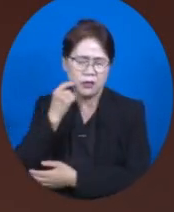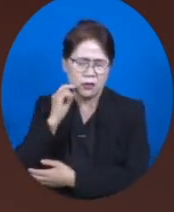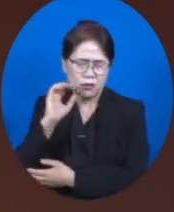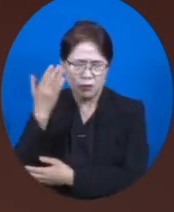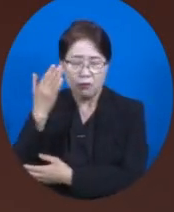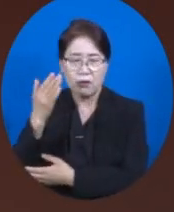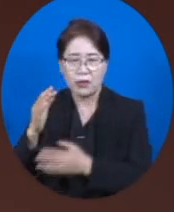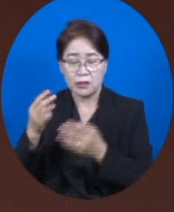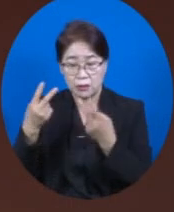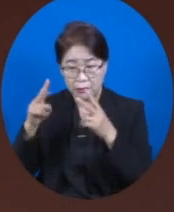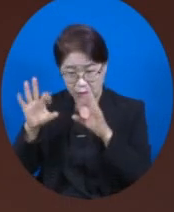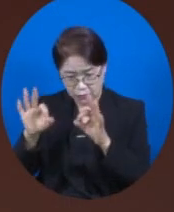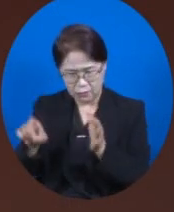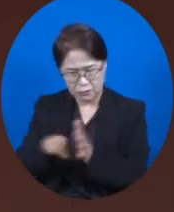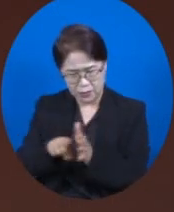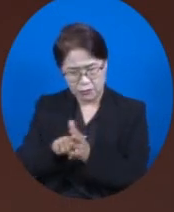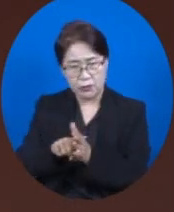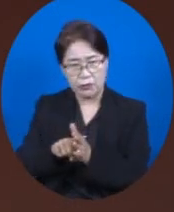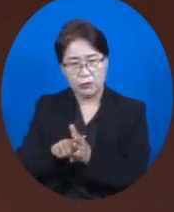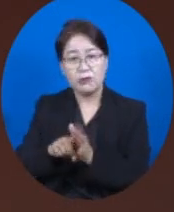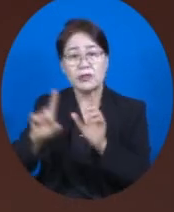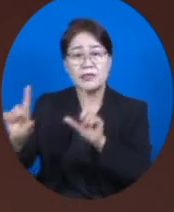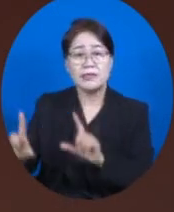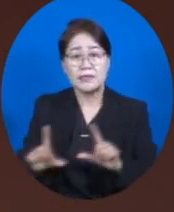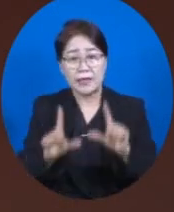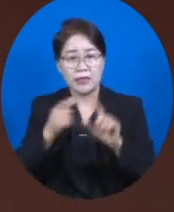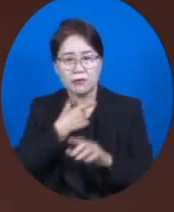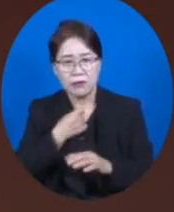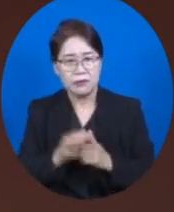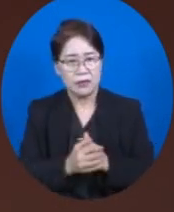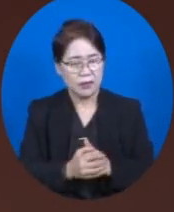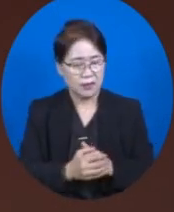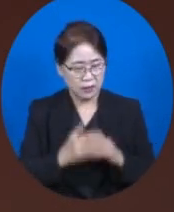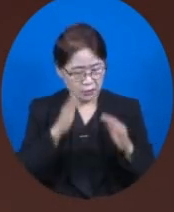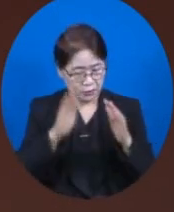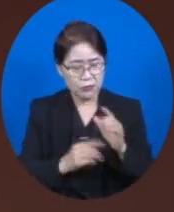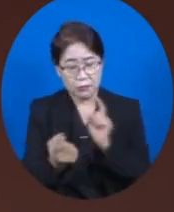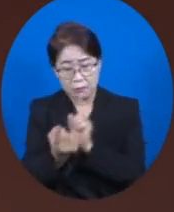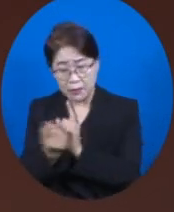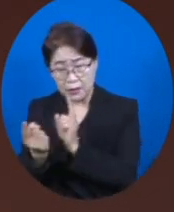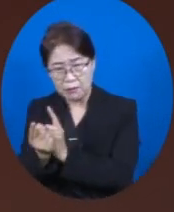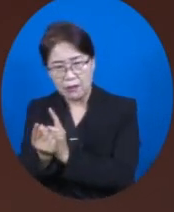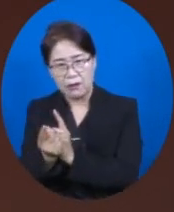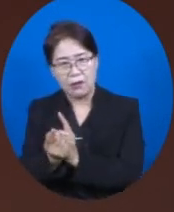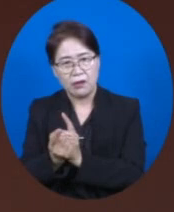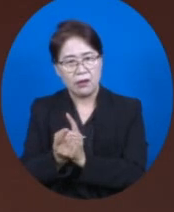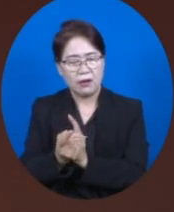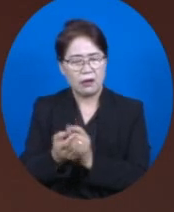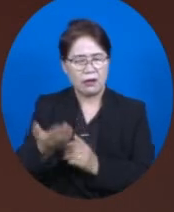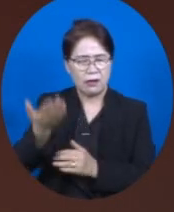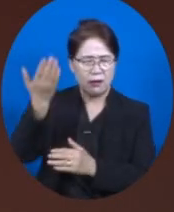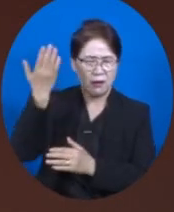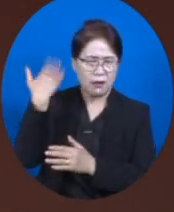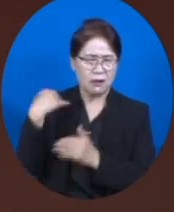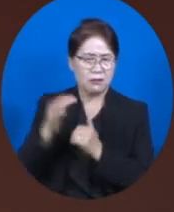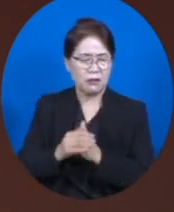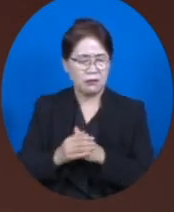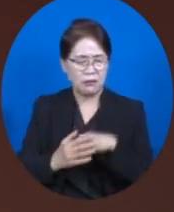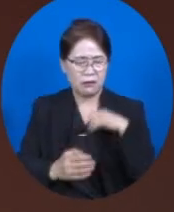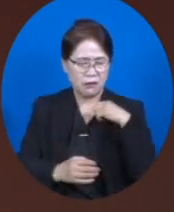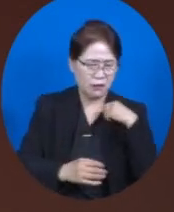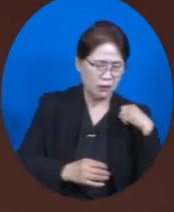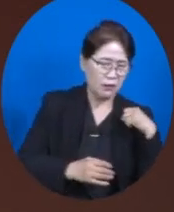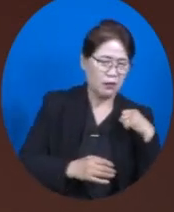자들이 될 수 있기를 바랍니다 성도들을 만나 보게 되면 자꾸 과거에 매여 있는 사람들이 너무나 많아요